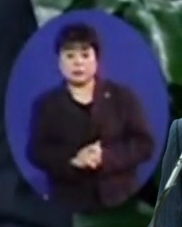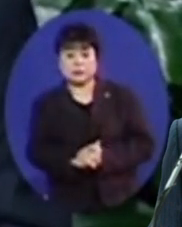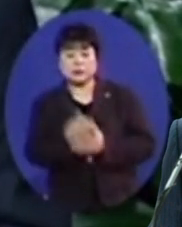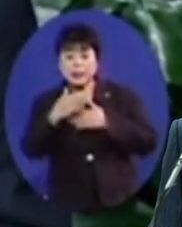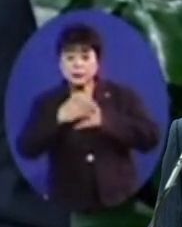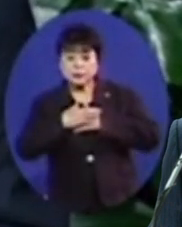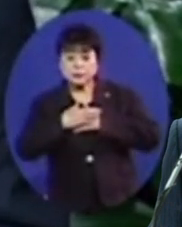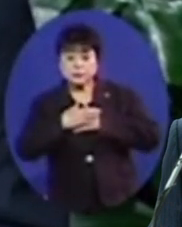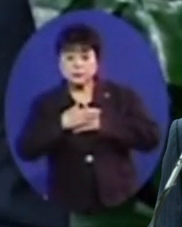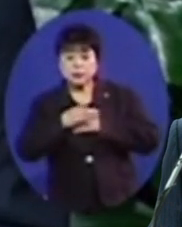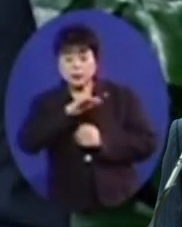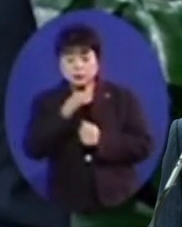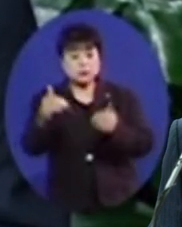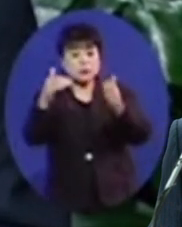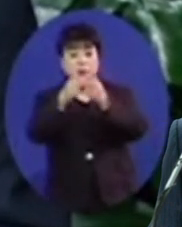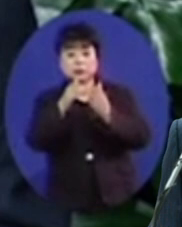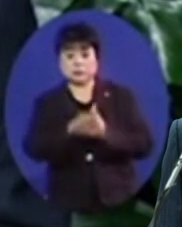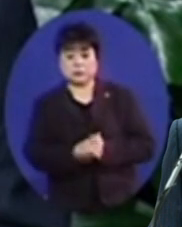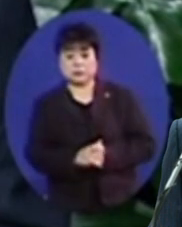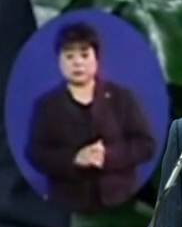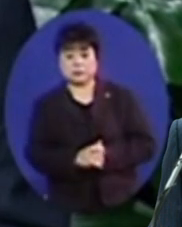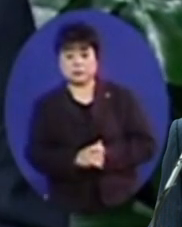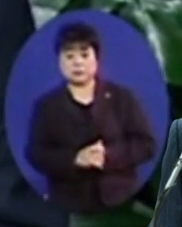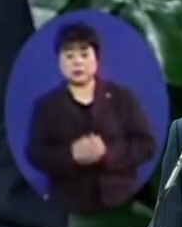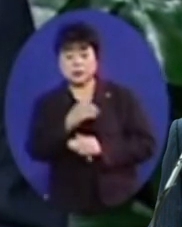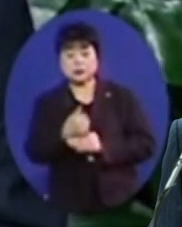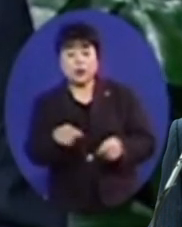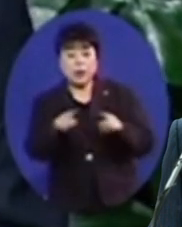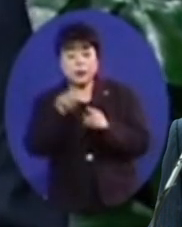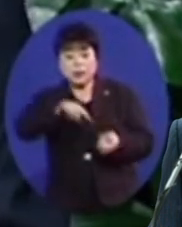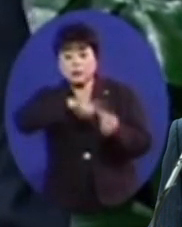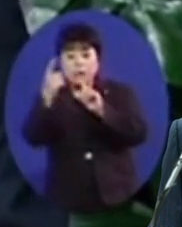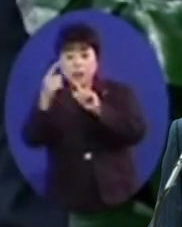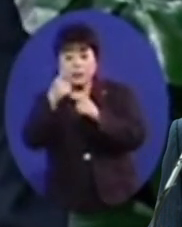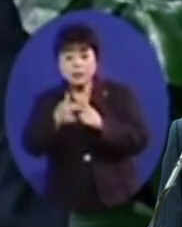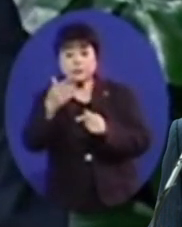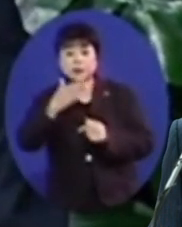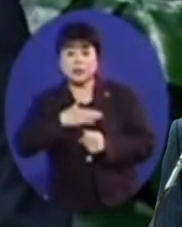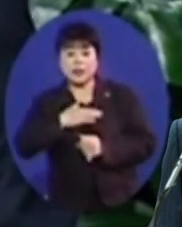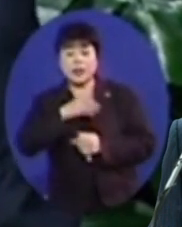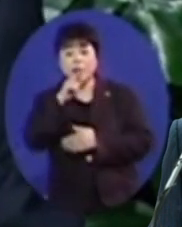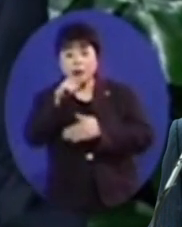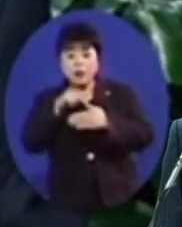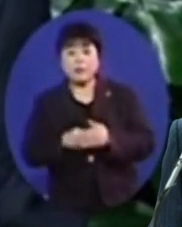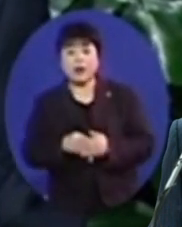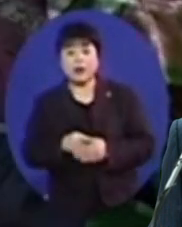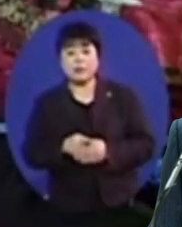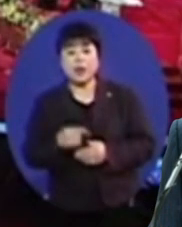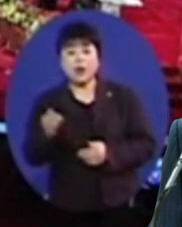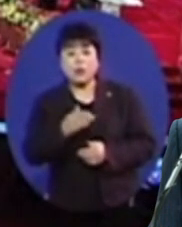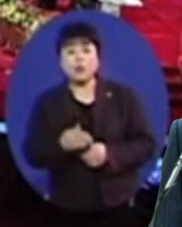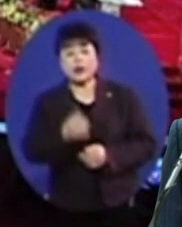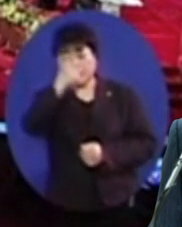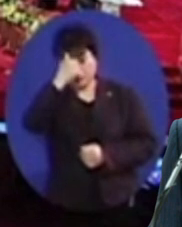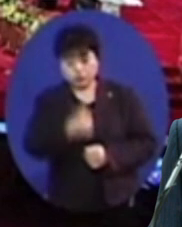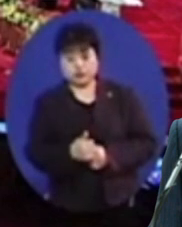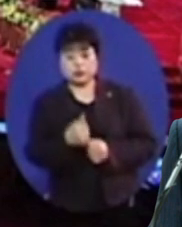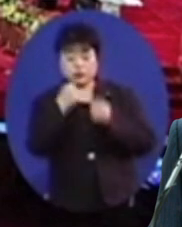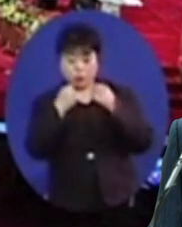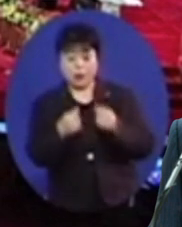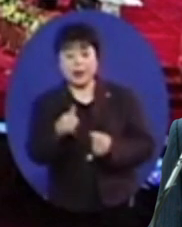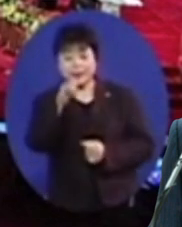나는 장사지내고 말하고 그리스도와 함께 부활해서 예수님이 이제 내 마음에 빈 공간의 주인으로 점령하고